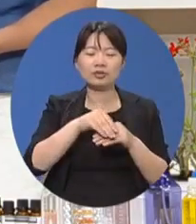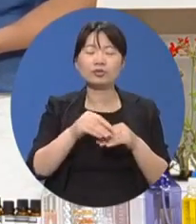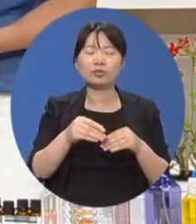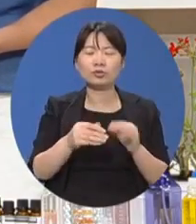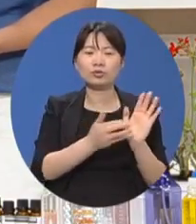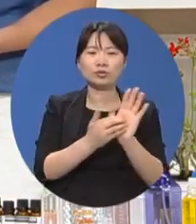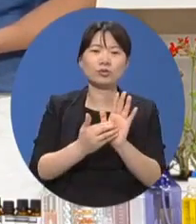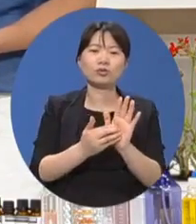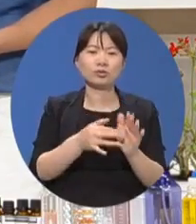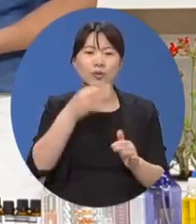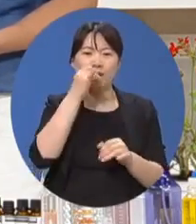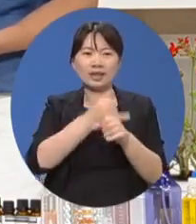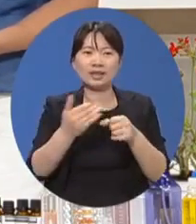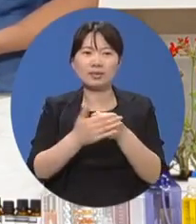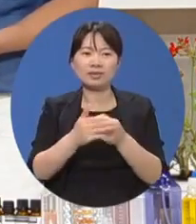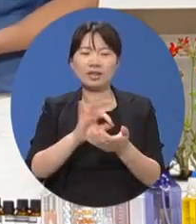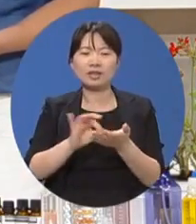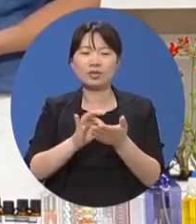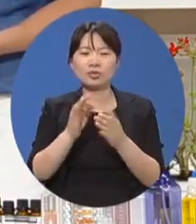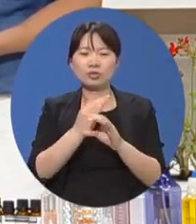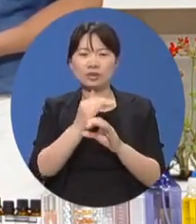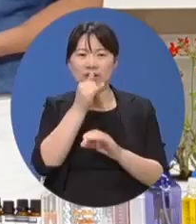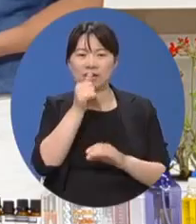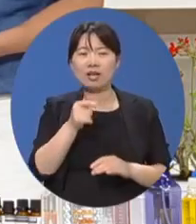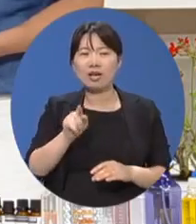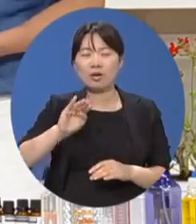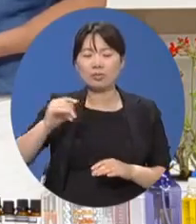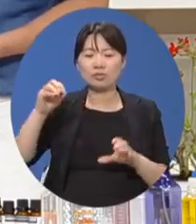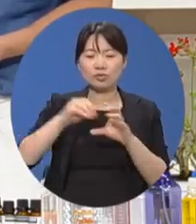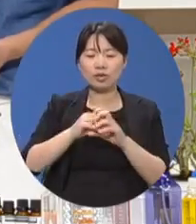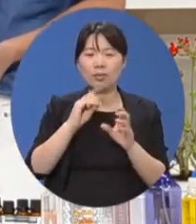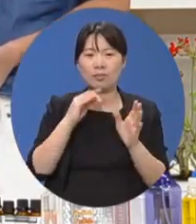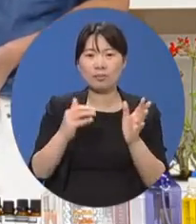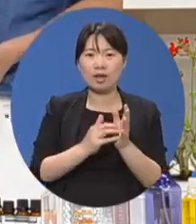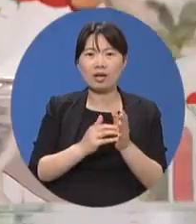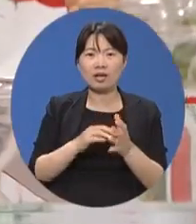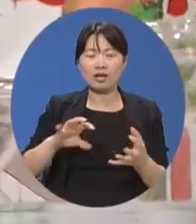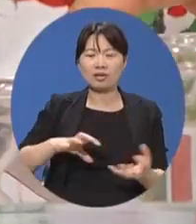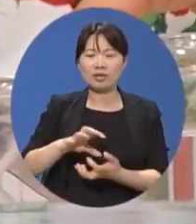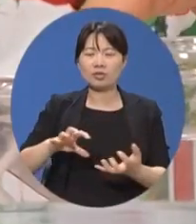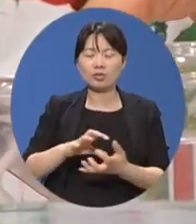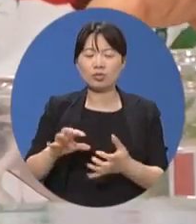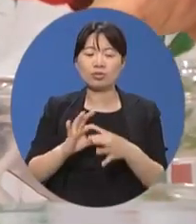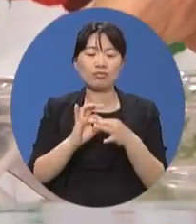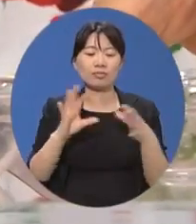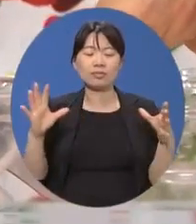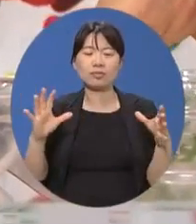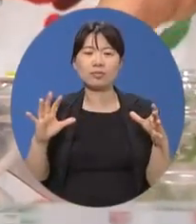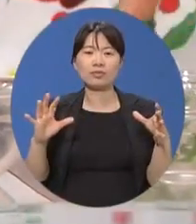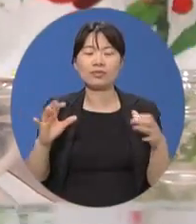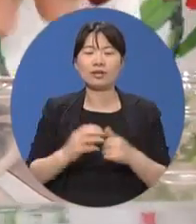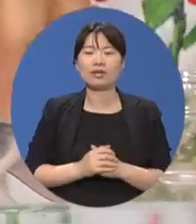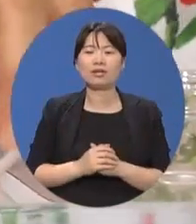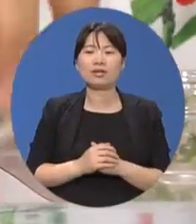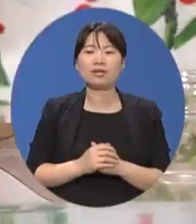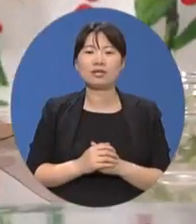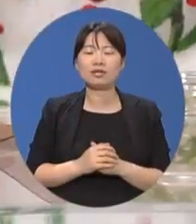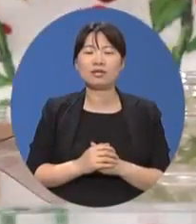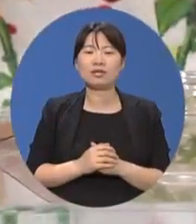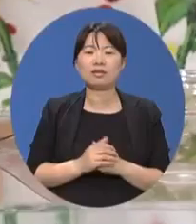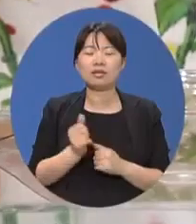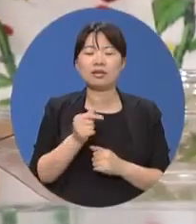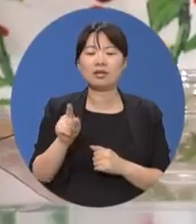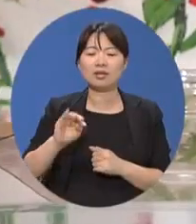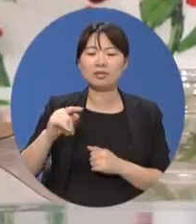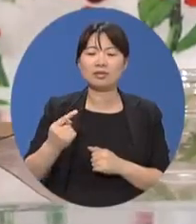그래서 여기에 화를 좀 넣어 주시구요 이렇게 섞어 셔 도 상관없고 멀진 손으로 있진 소다 에 허무 돌을